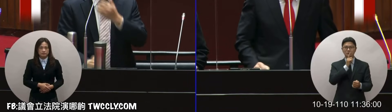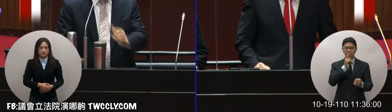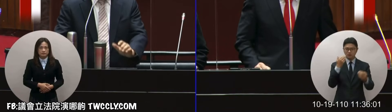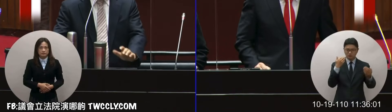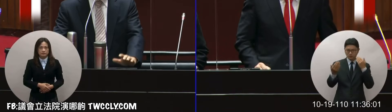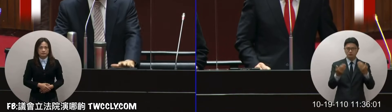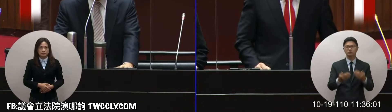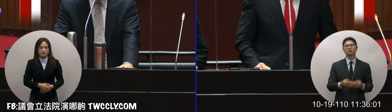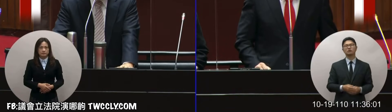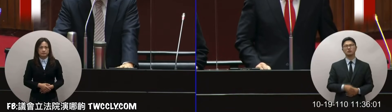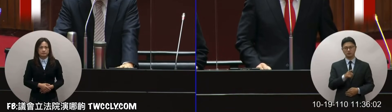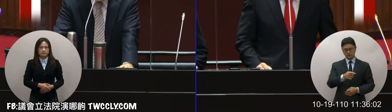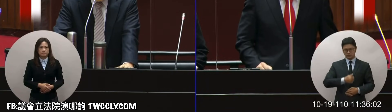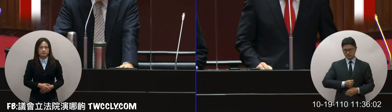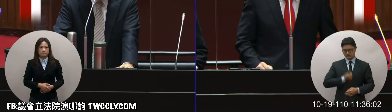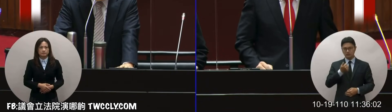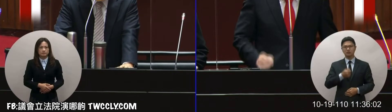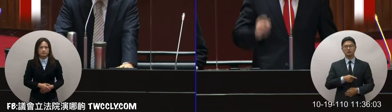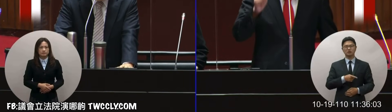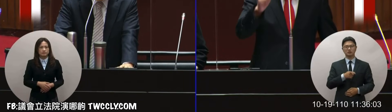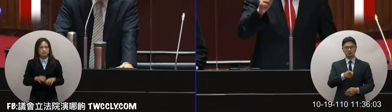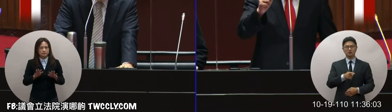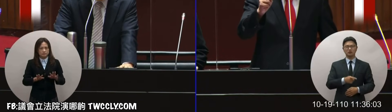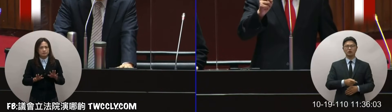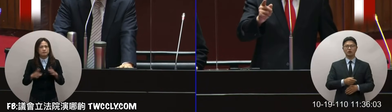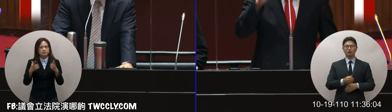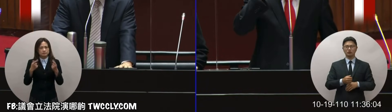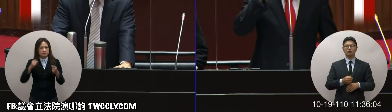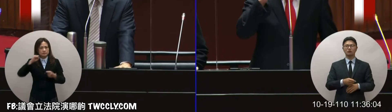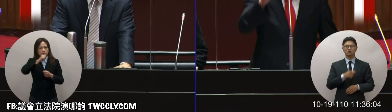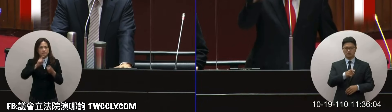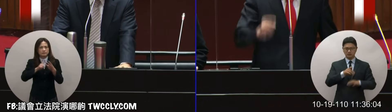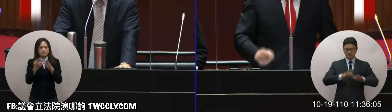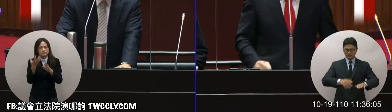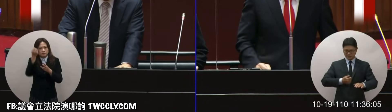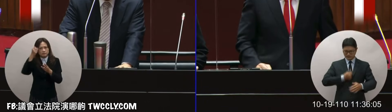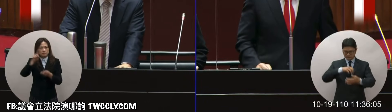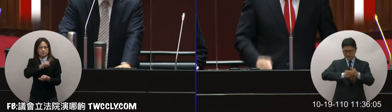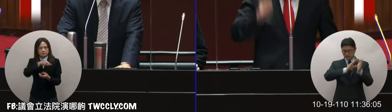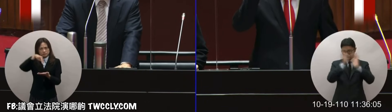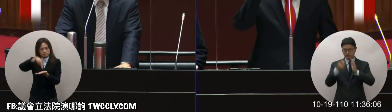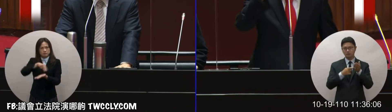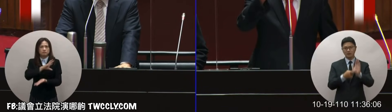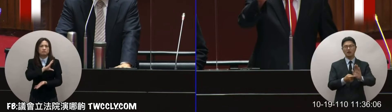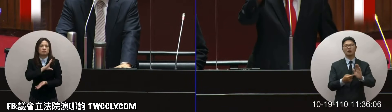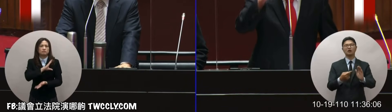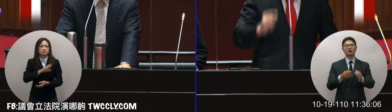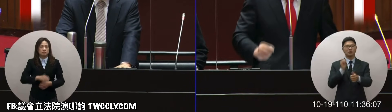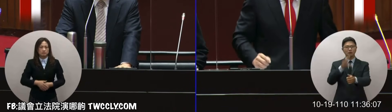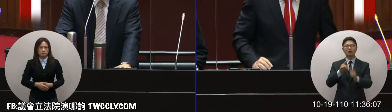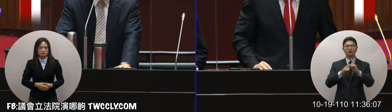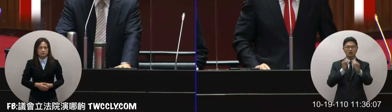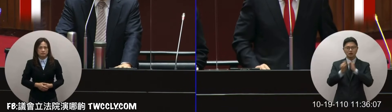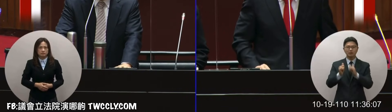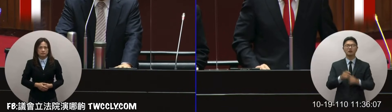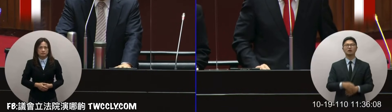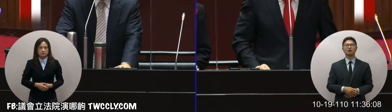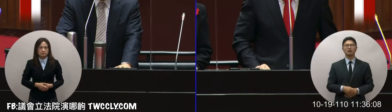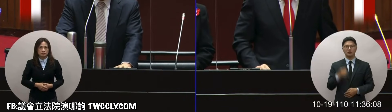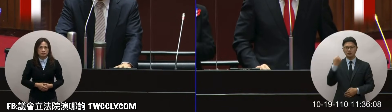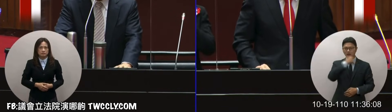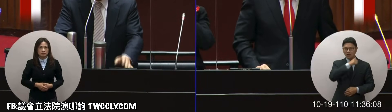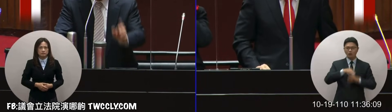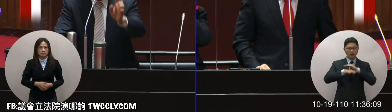无量。 我们已经是主权独立的国家， 真实的面向告诉我们的国人，台湾就会很安定，很和